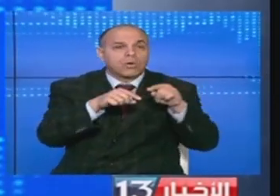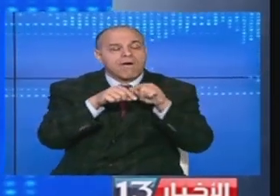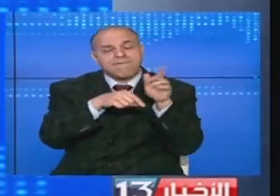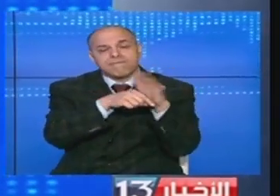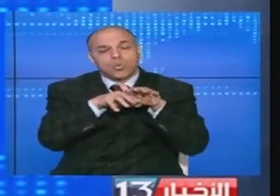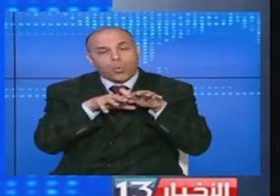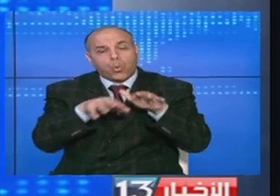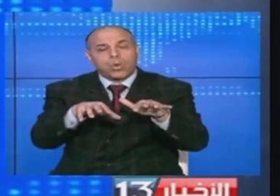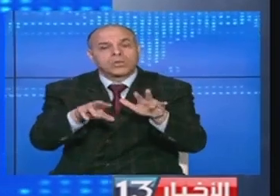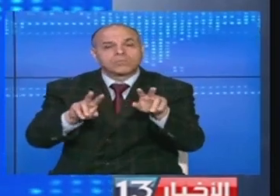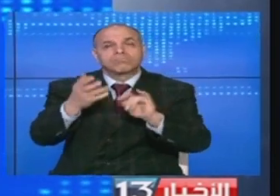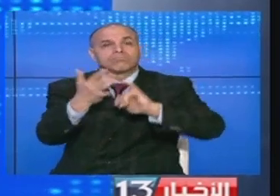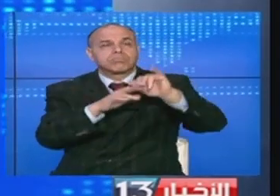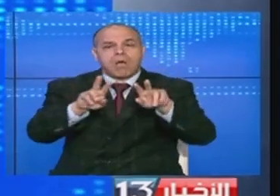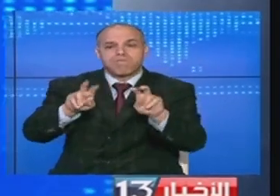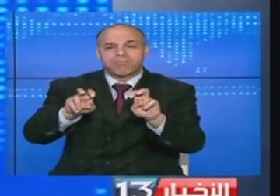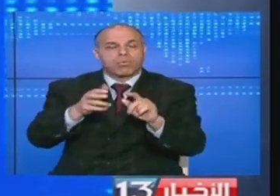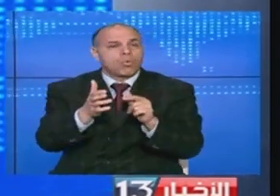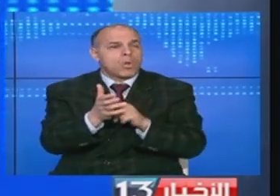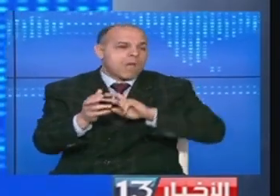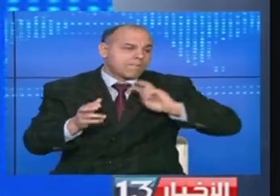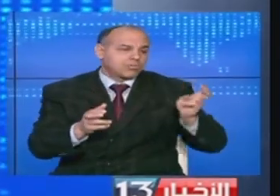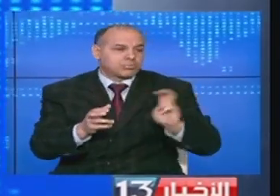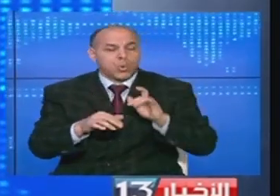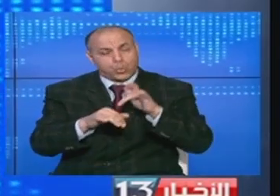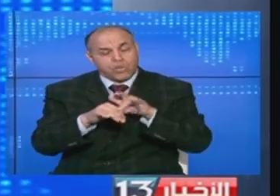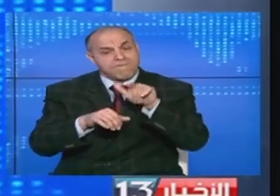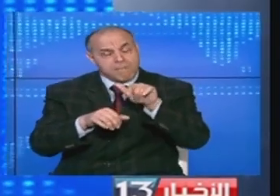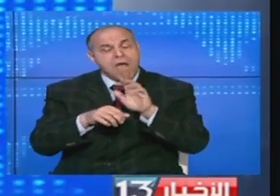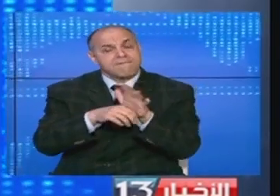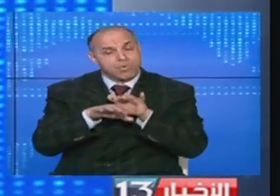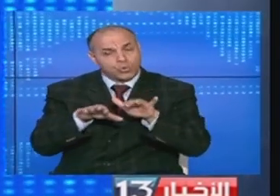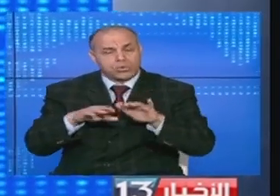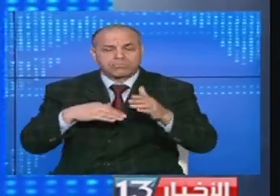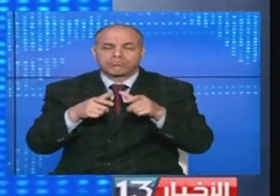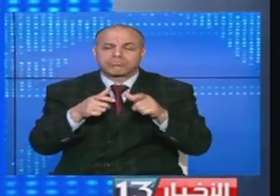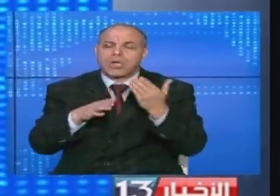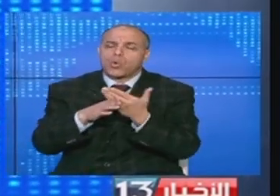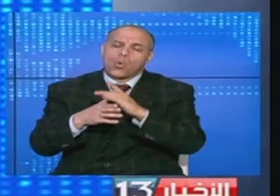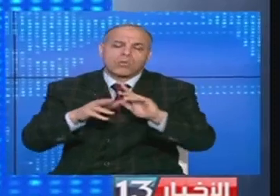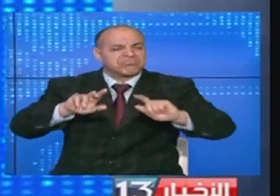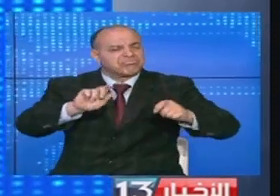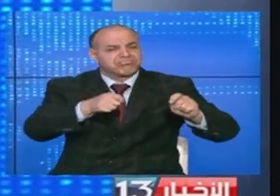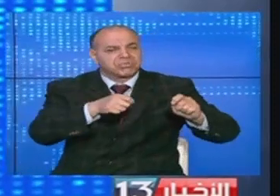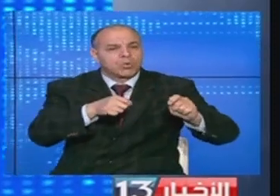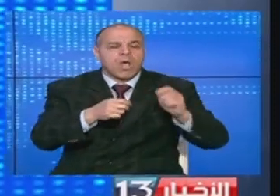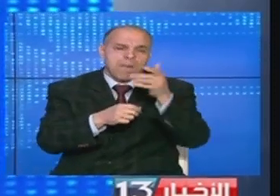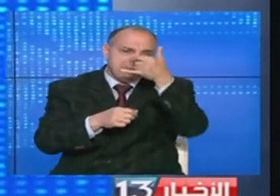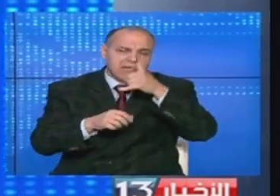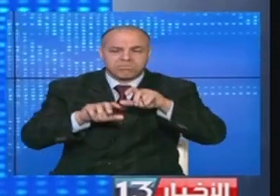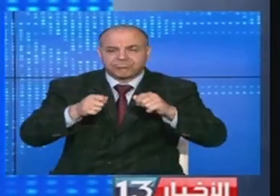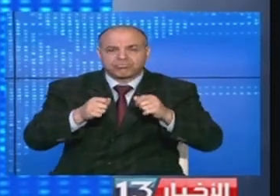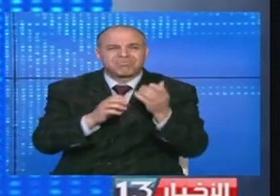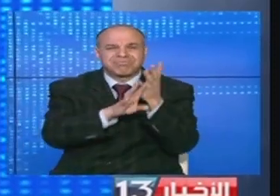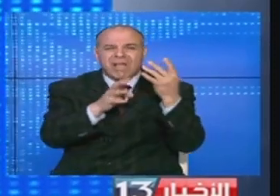الفيروس عبر تعليق الرحلات من والى المناطق الموبوءه يخلق المؤسسات التعليميه والمتاحف وتاجيل